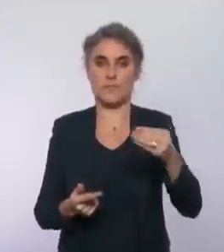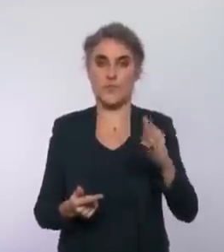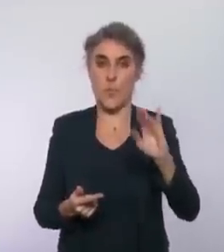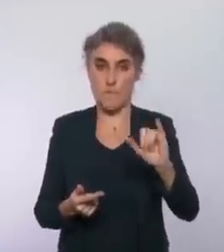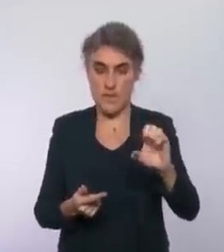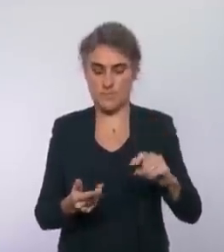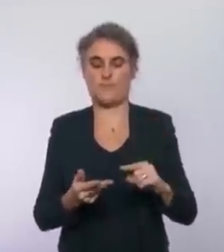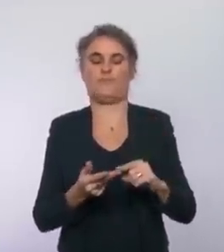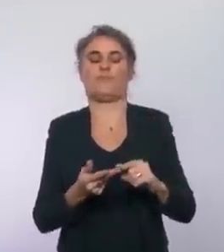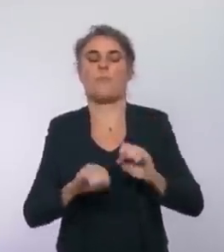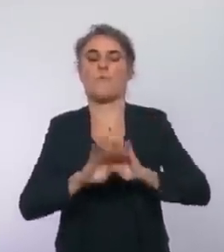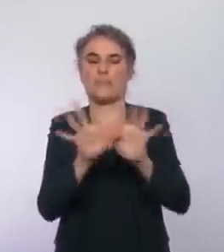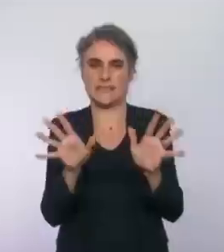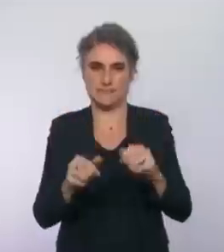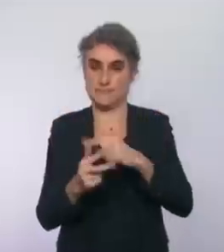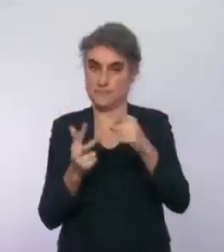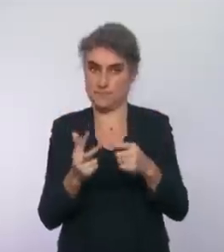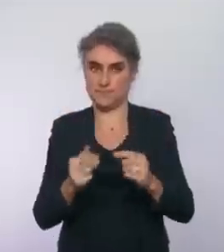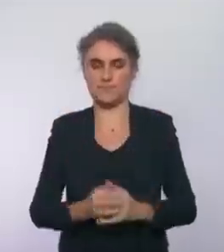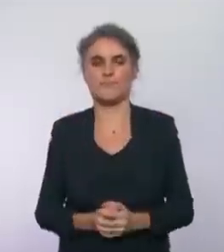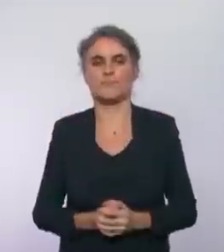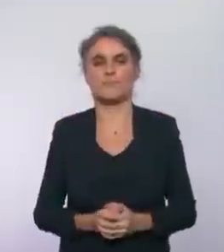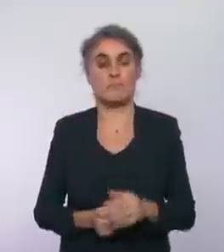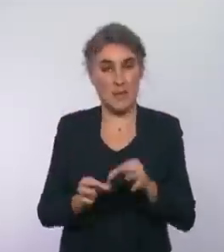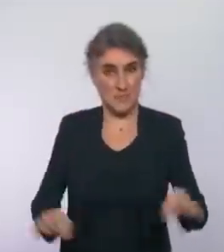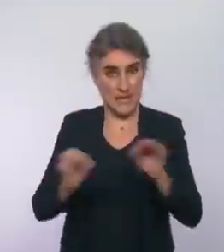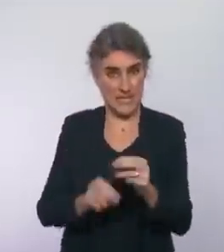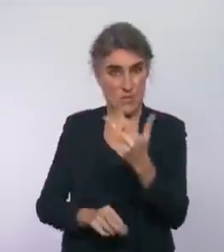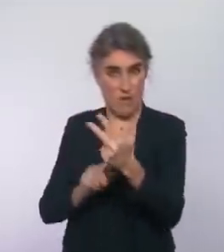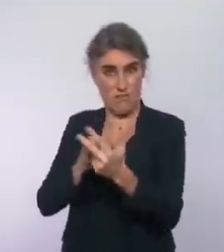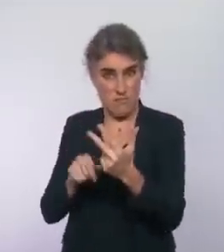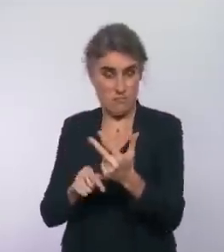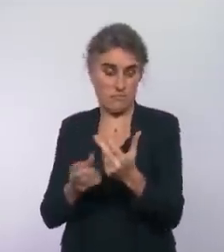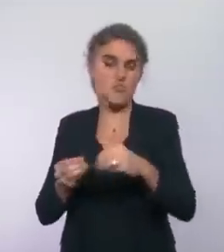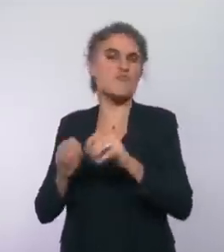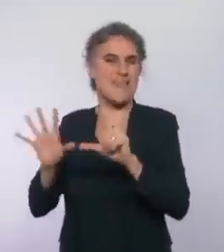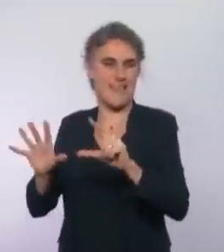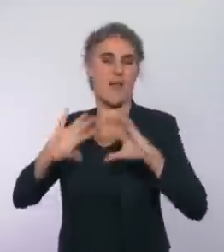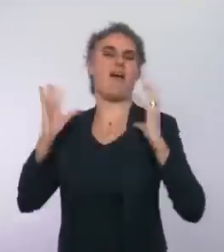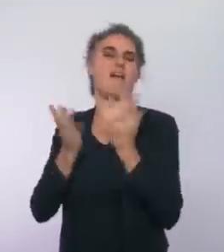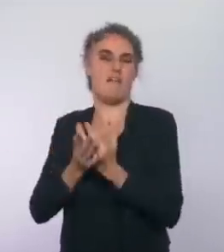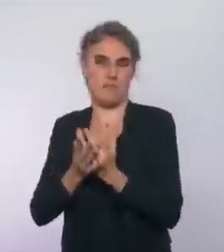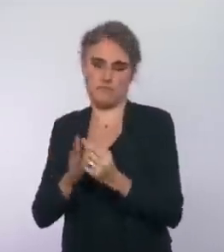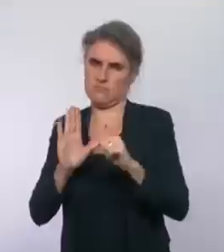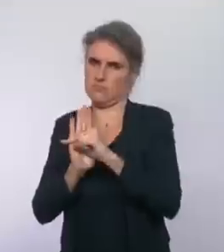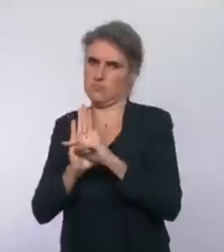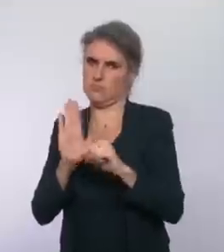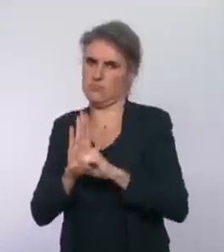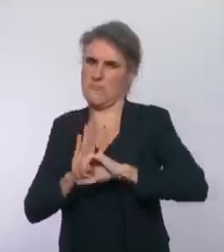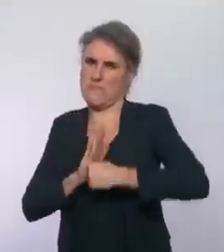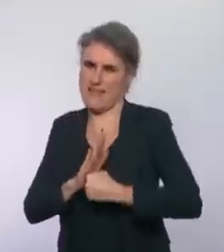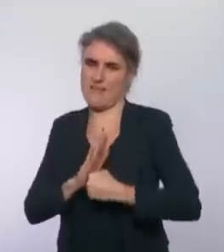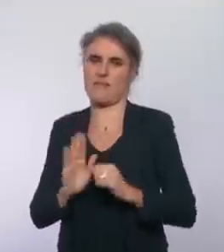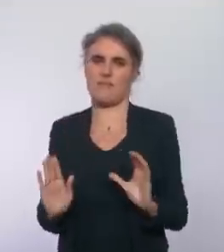Pour ces pays et pour ces déplacements, un cadre extrêmement strict et drastique est mis en place. Seules